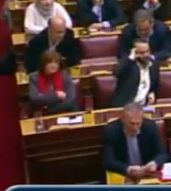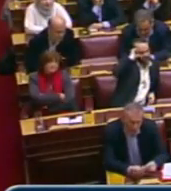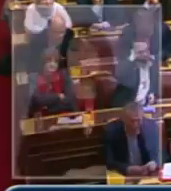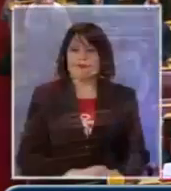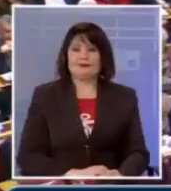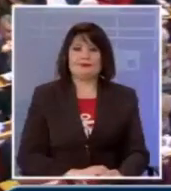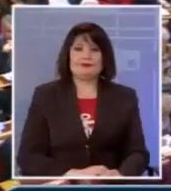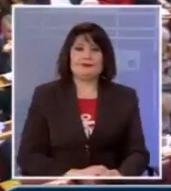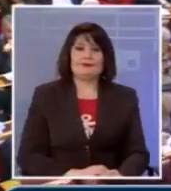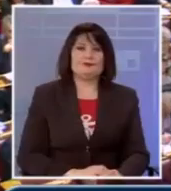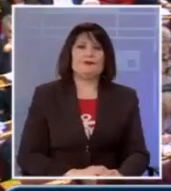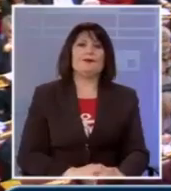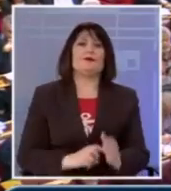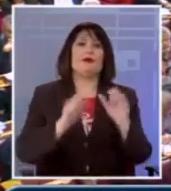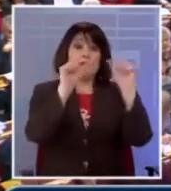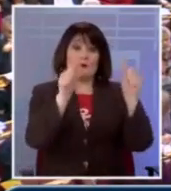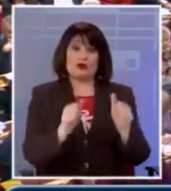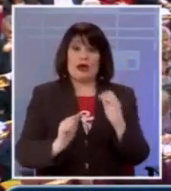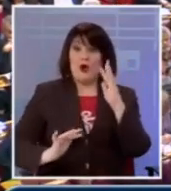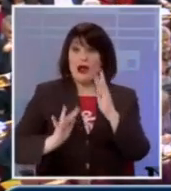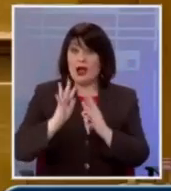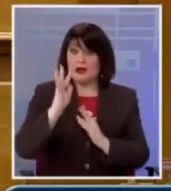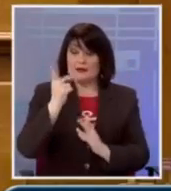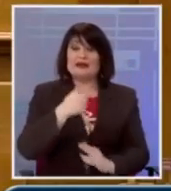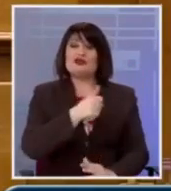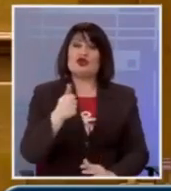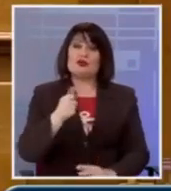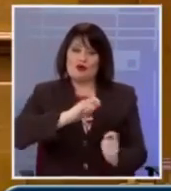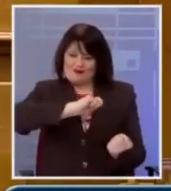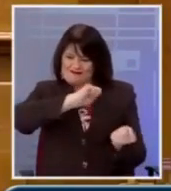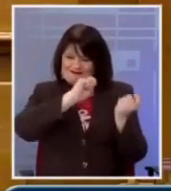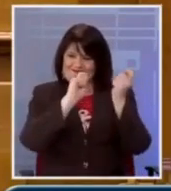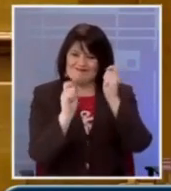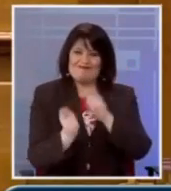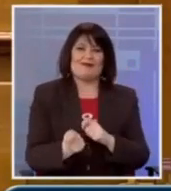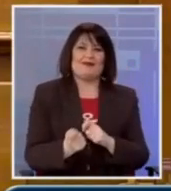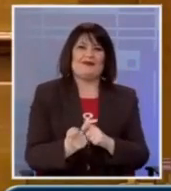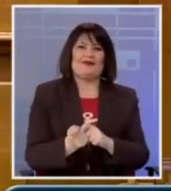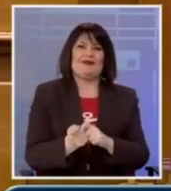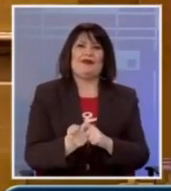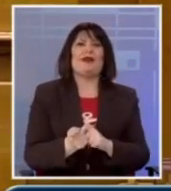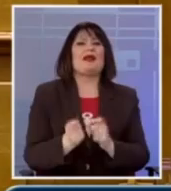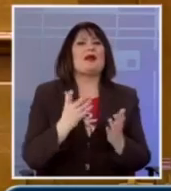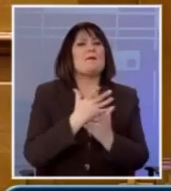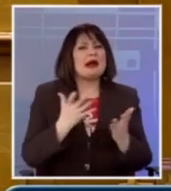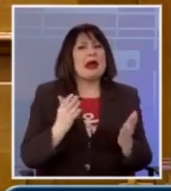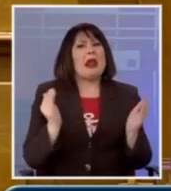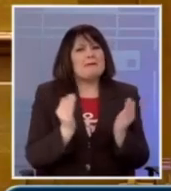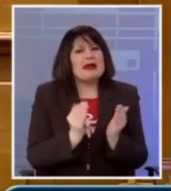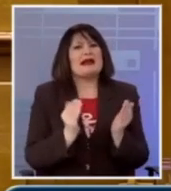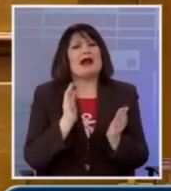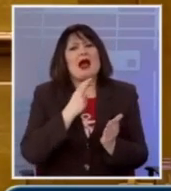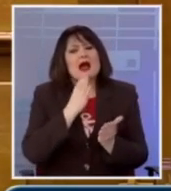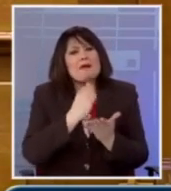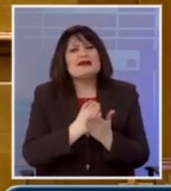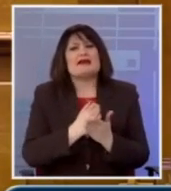Στο αναπτυξιακό μας μοντέλο δεν θα υπάρξει μόνο η μεγάλη μεταστροφή από τα μεγάλα στα μικρά και μεσαία έργα, αυτά που πραγματικά έχει